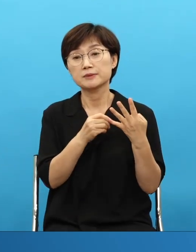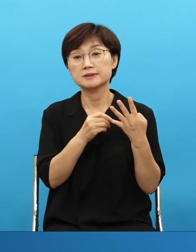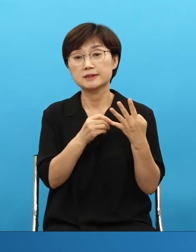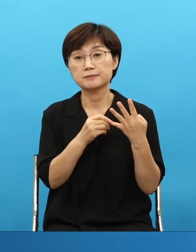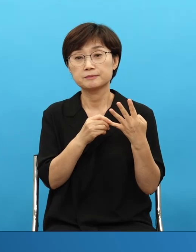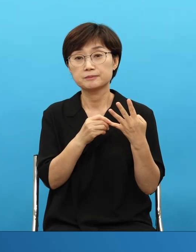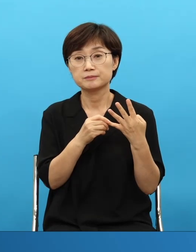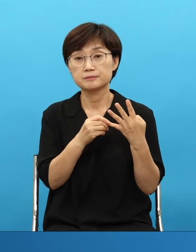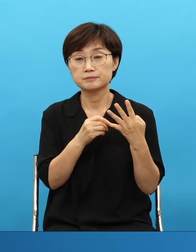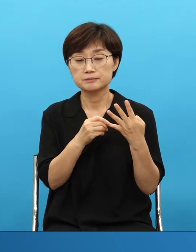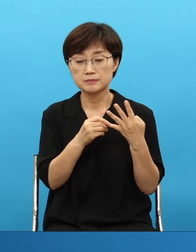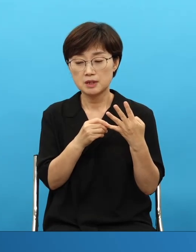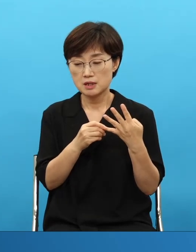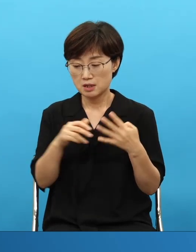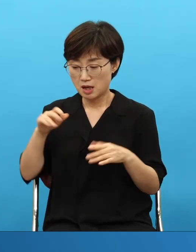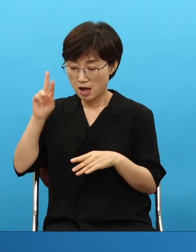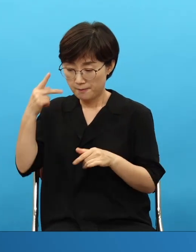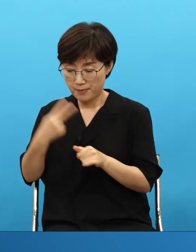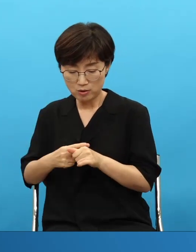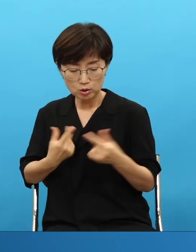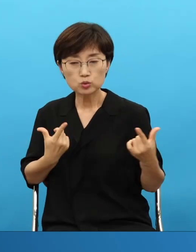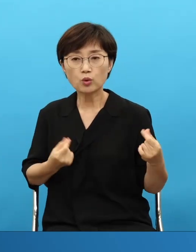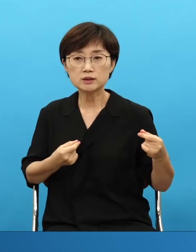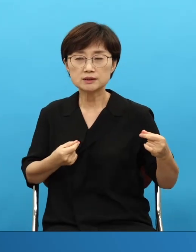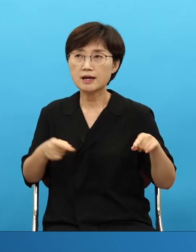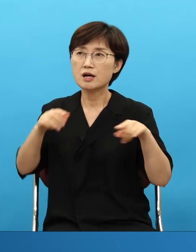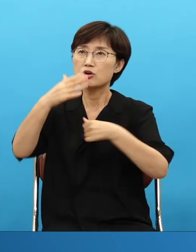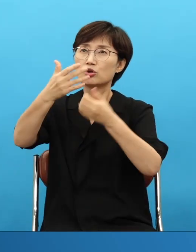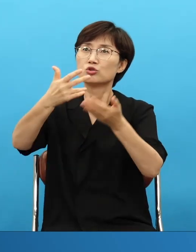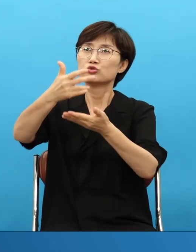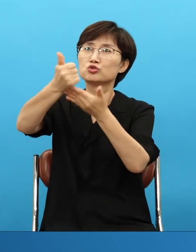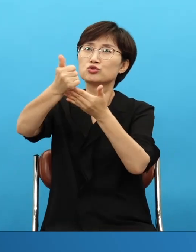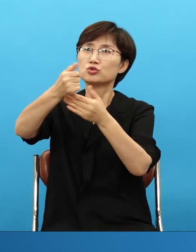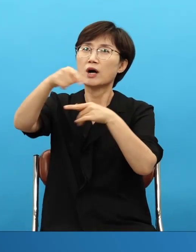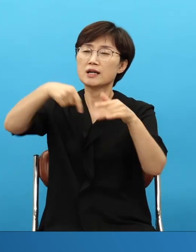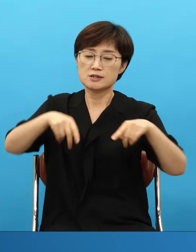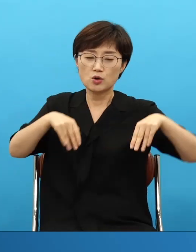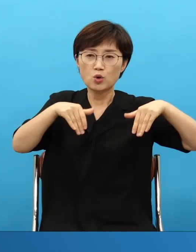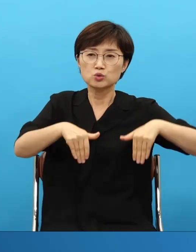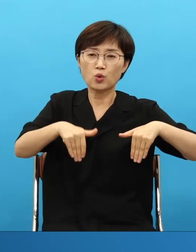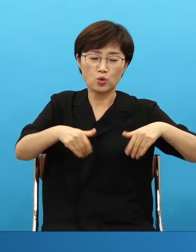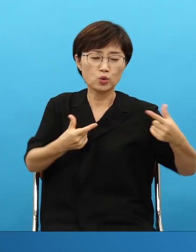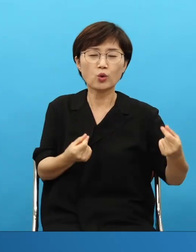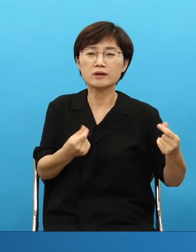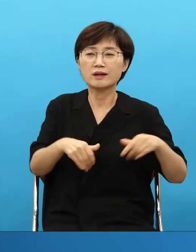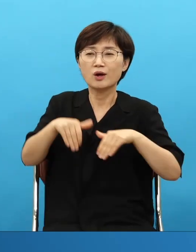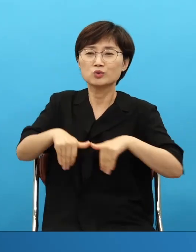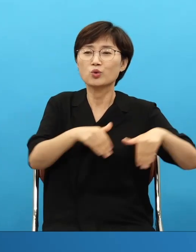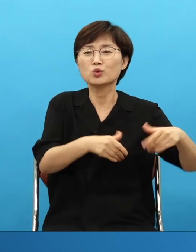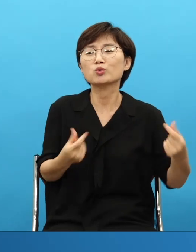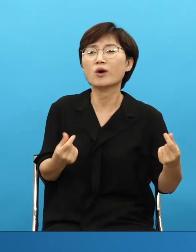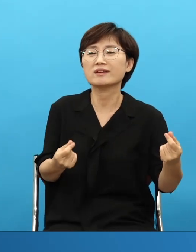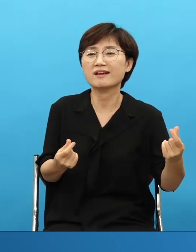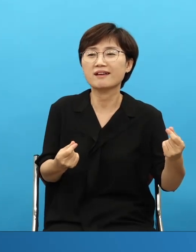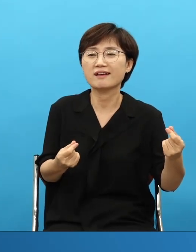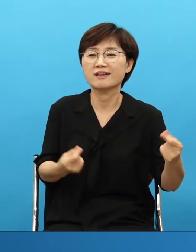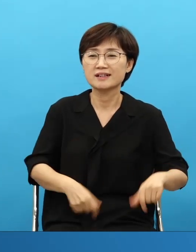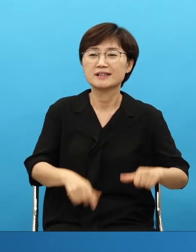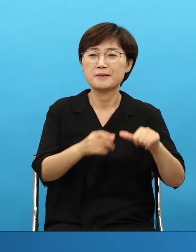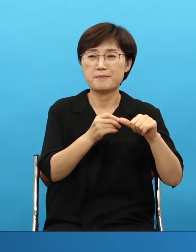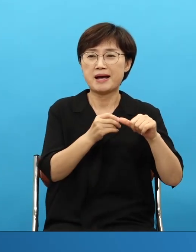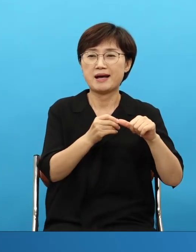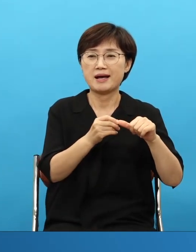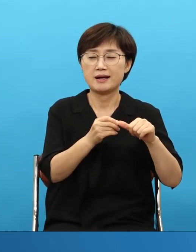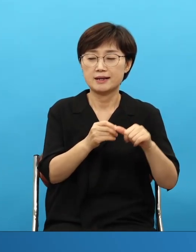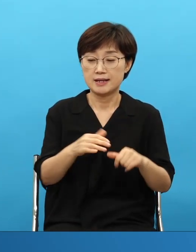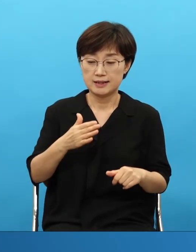在主里一同做工的人. 어려움을 같이 했다고 말이죠. 是同甘共苦的人. 다섯 번째, 특별히 너희에게 보내는